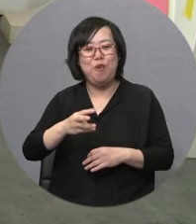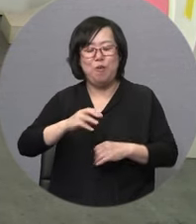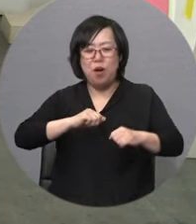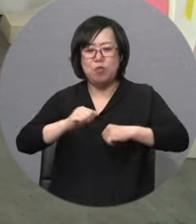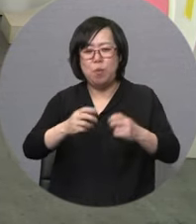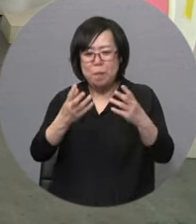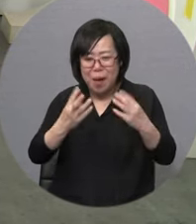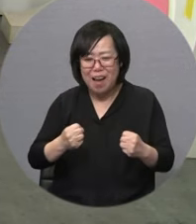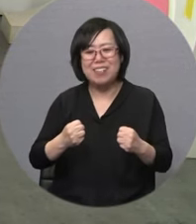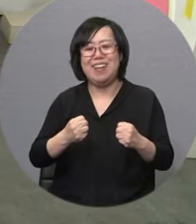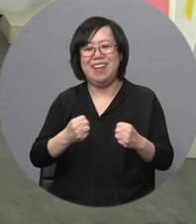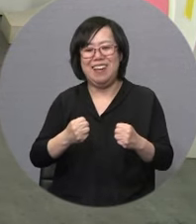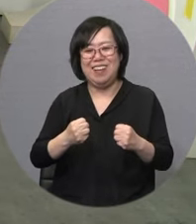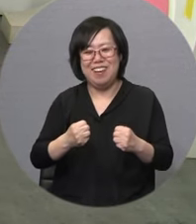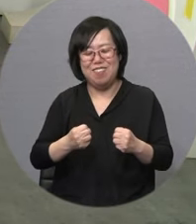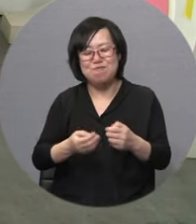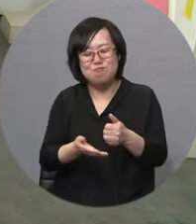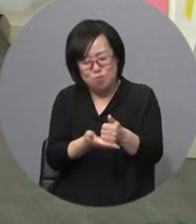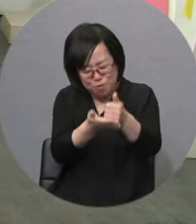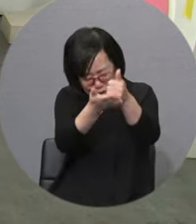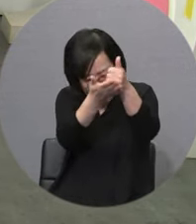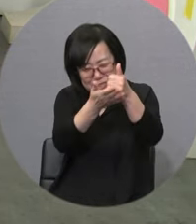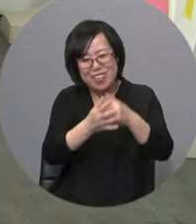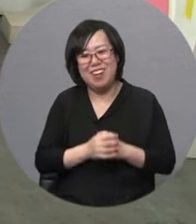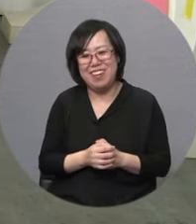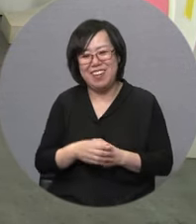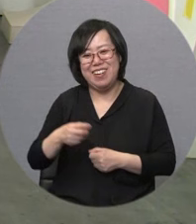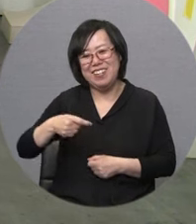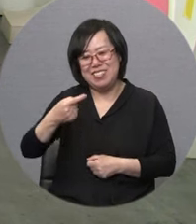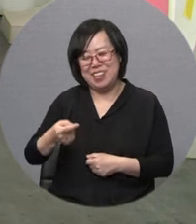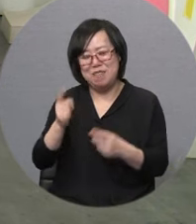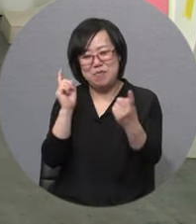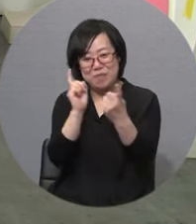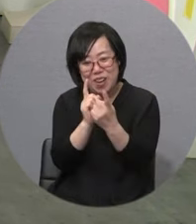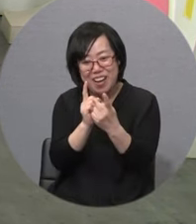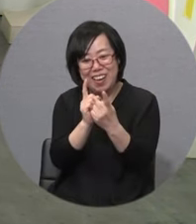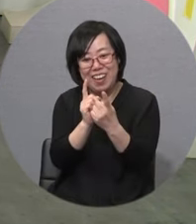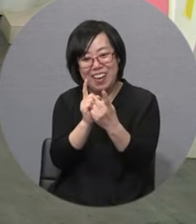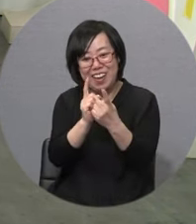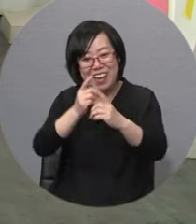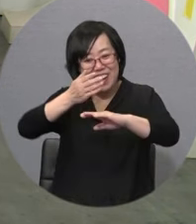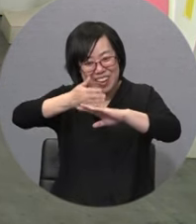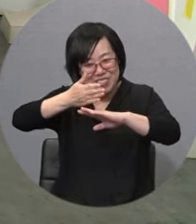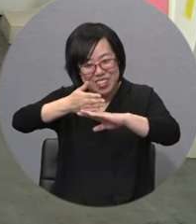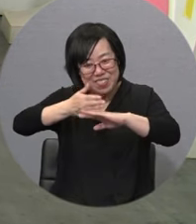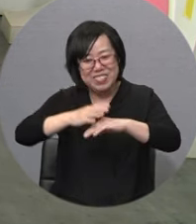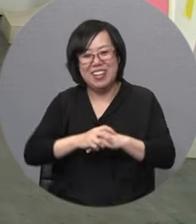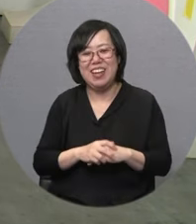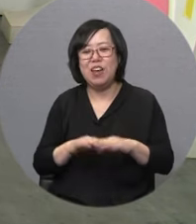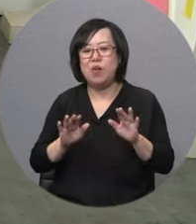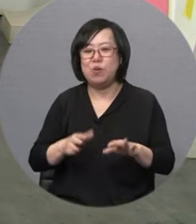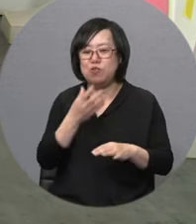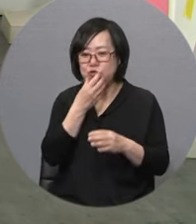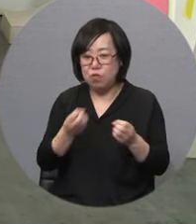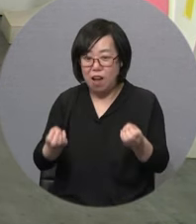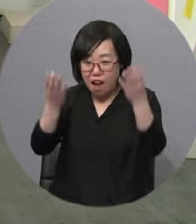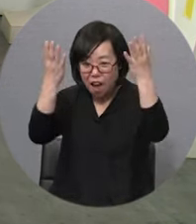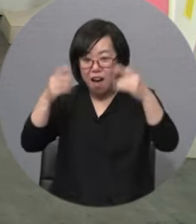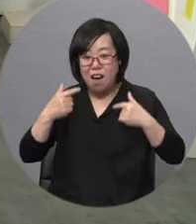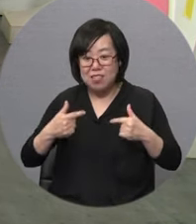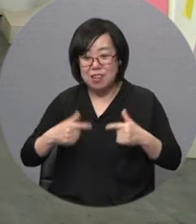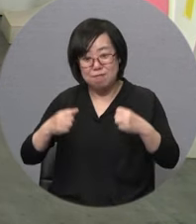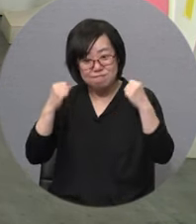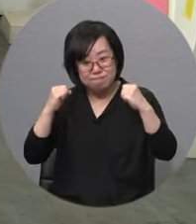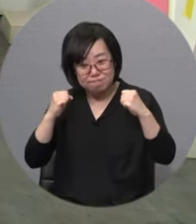네, 조만간 오빠들하고 한번 찾아뵙도록 하겠습니다. 건강하시고요. 오늘 감사합니다. 너무 축하하고 힘내십시오. 아니